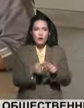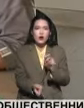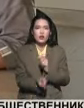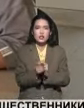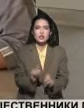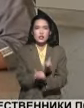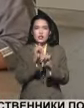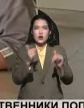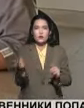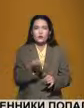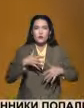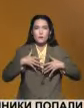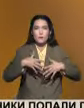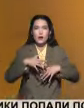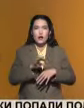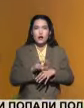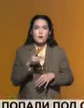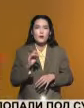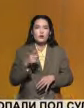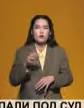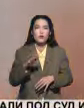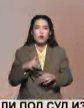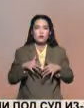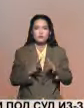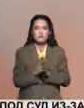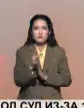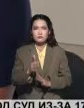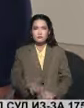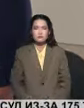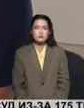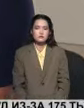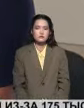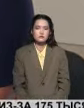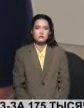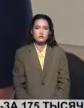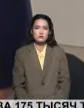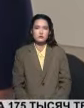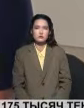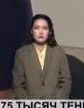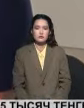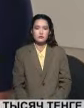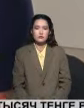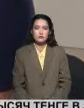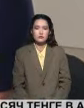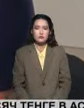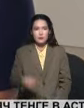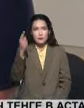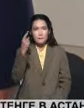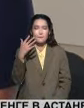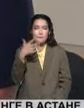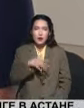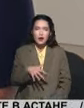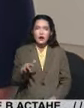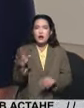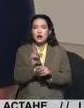которой развилась двусторонняя пневмония с бронхообструкцией. Была предложена госпитализация в реанимационное